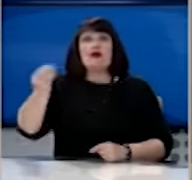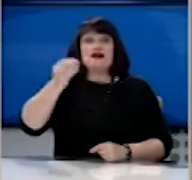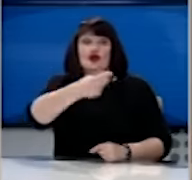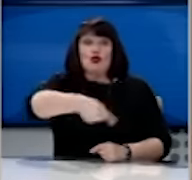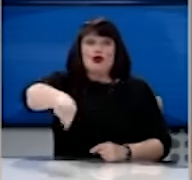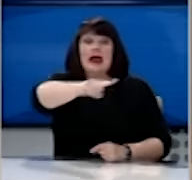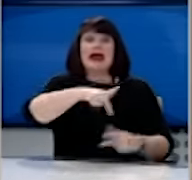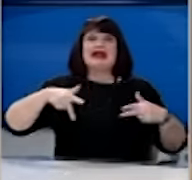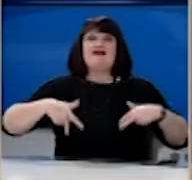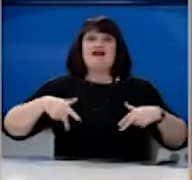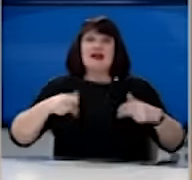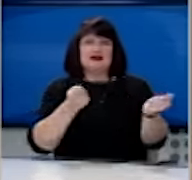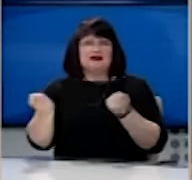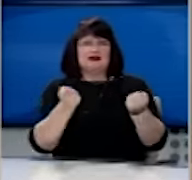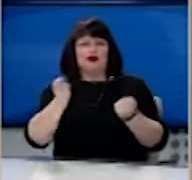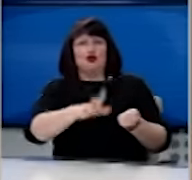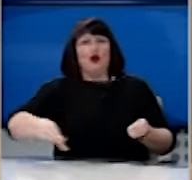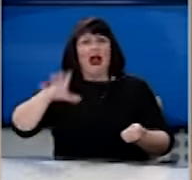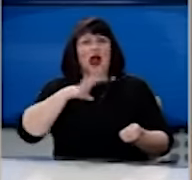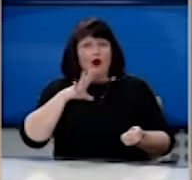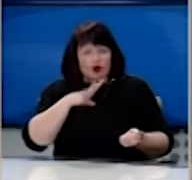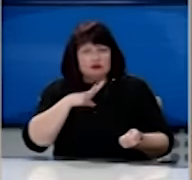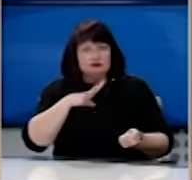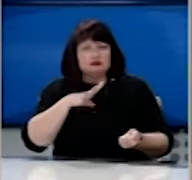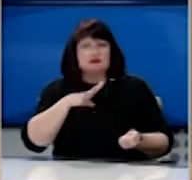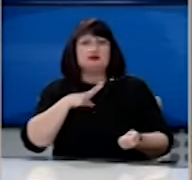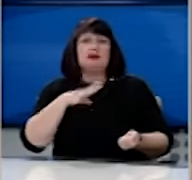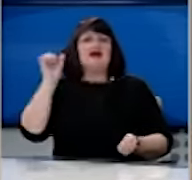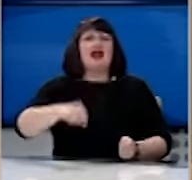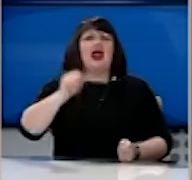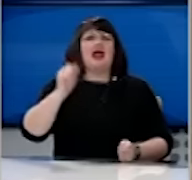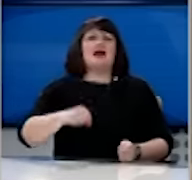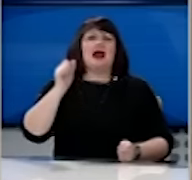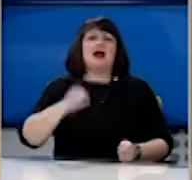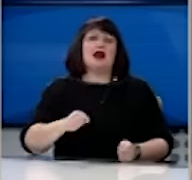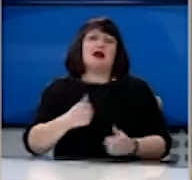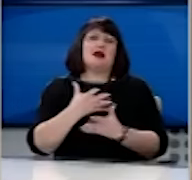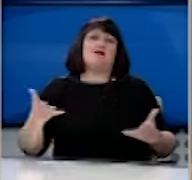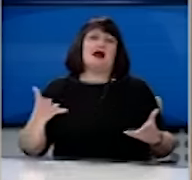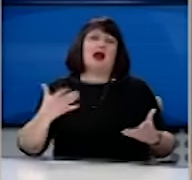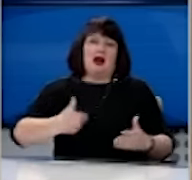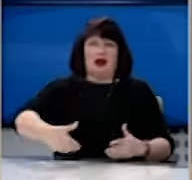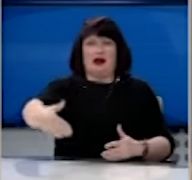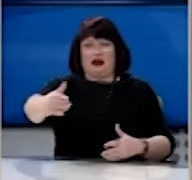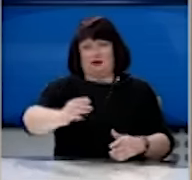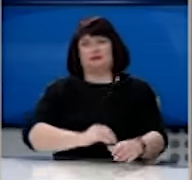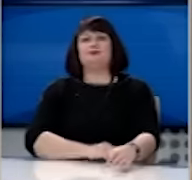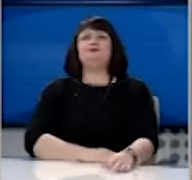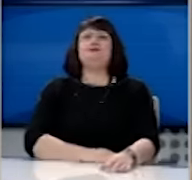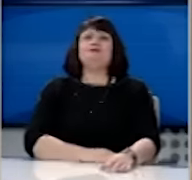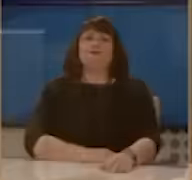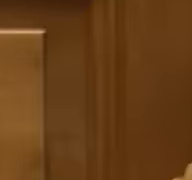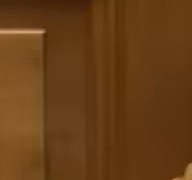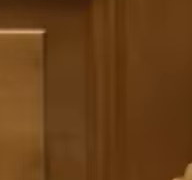σας να τον χειραγωγείτε, να αποσπάτε τη συνένεσή του για μεγάλα χρονικά διαστήματα.